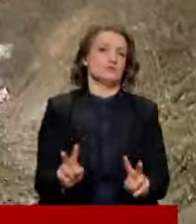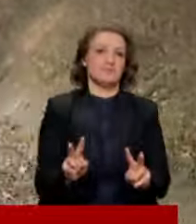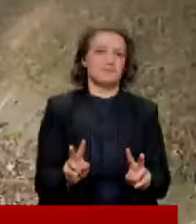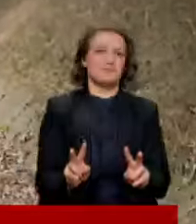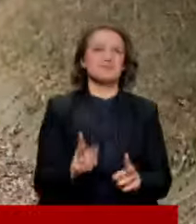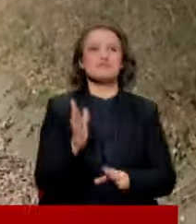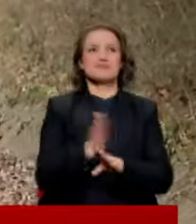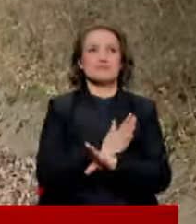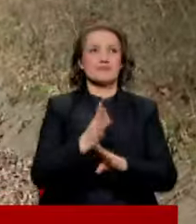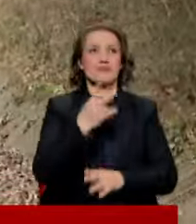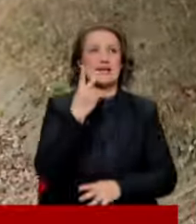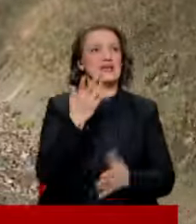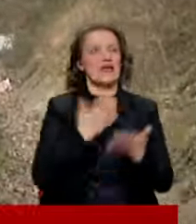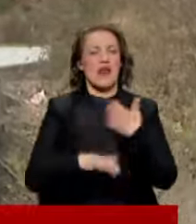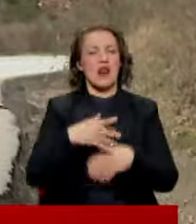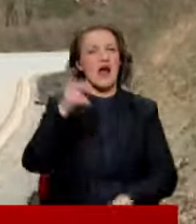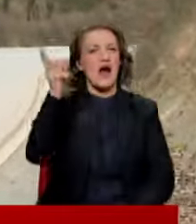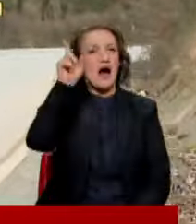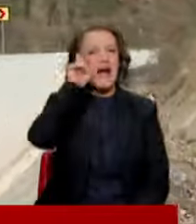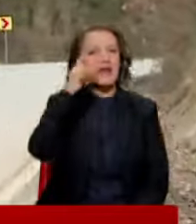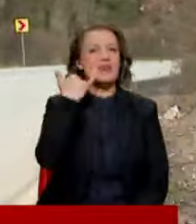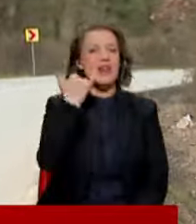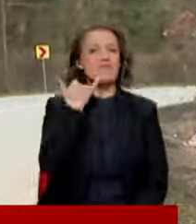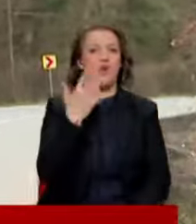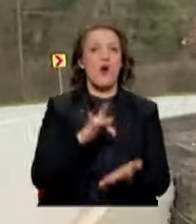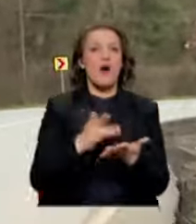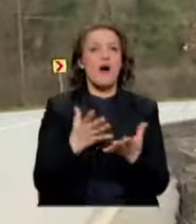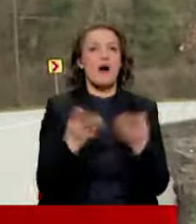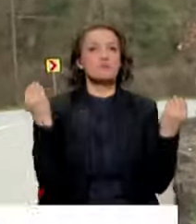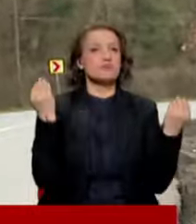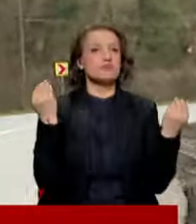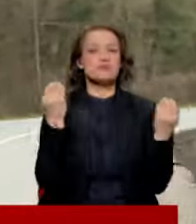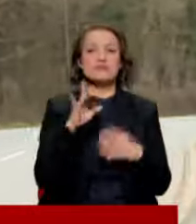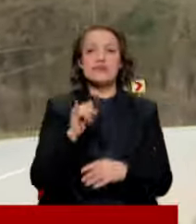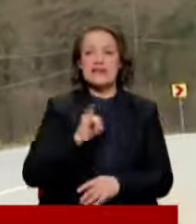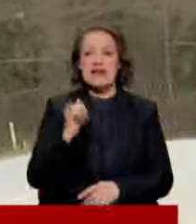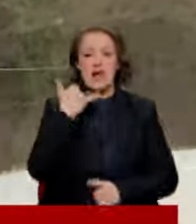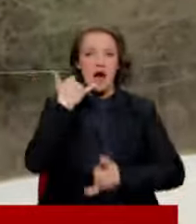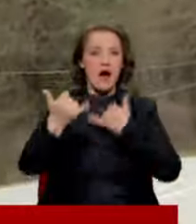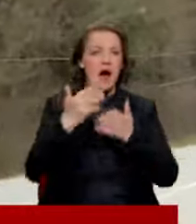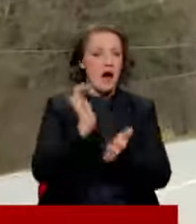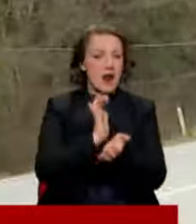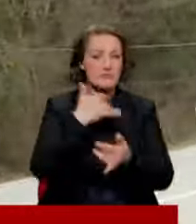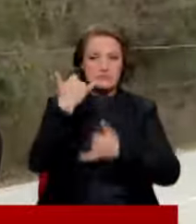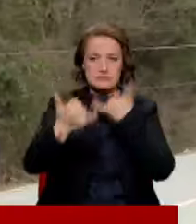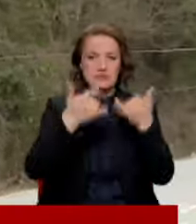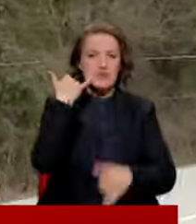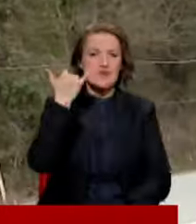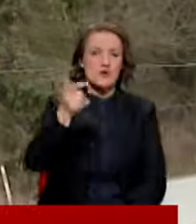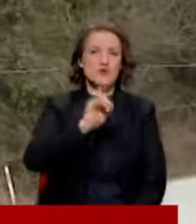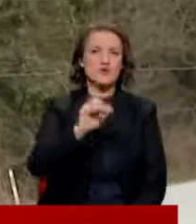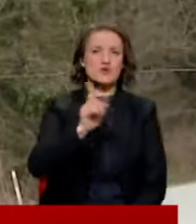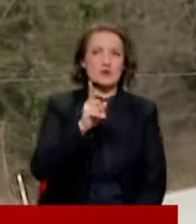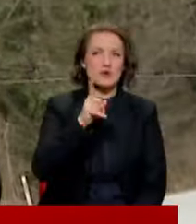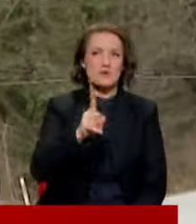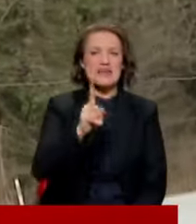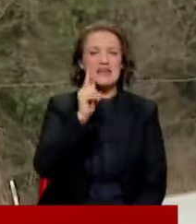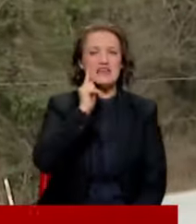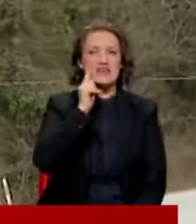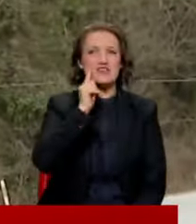serdi. Çünkü iki yaralının akıllı telefonları ortada yoktu. Yakınları aradığında o telefonlardan birine